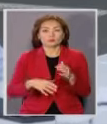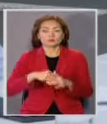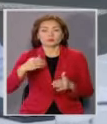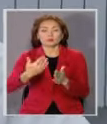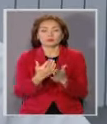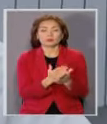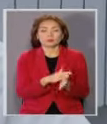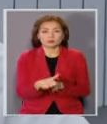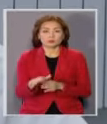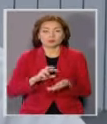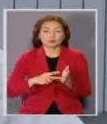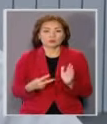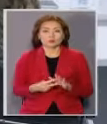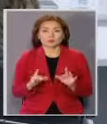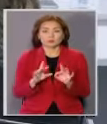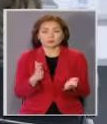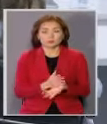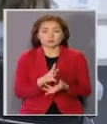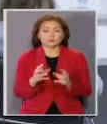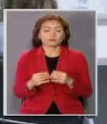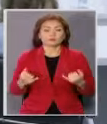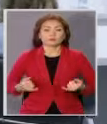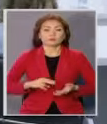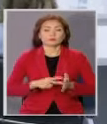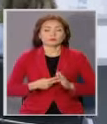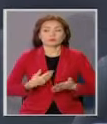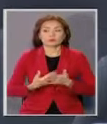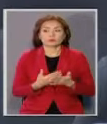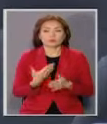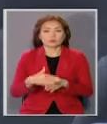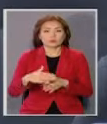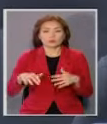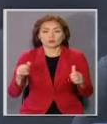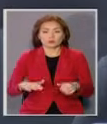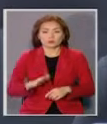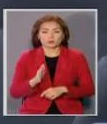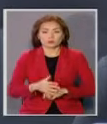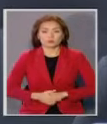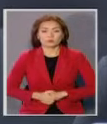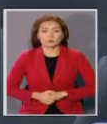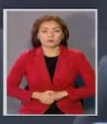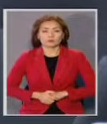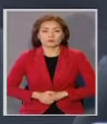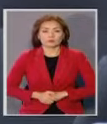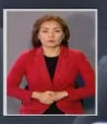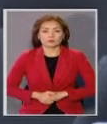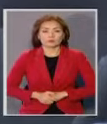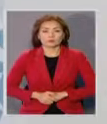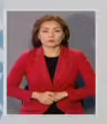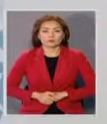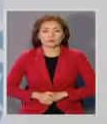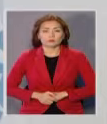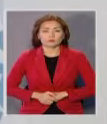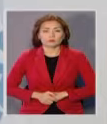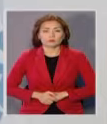алды бағдарламасындағы жоспарлар айтылды. Күн тәртібінде көтерілген мәселелер кезең-кезеңмен өз шешімін тауып жатыр дейді жауаптылар.